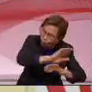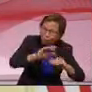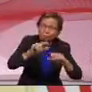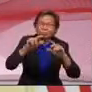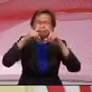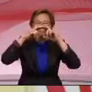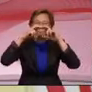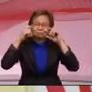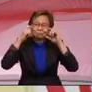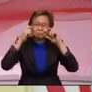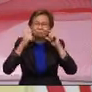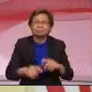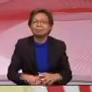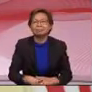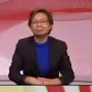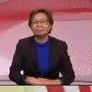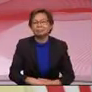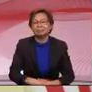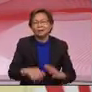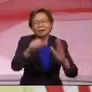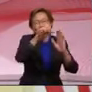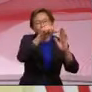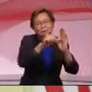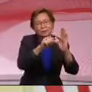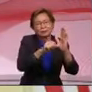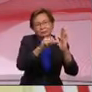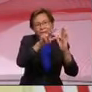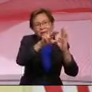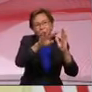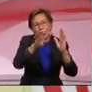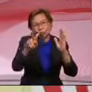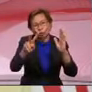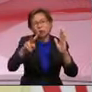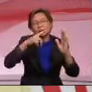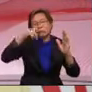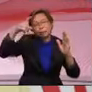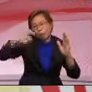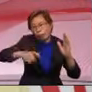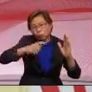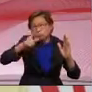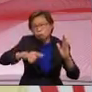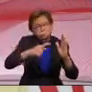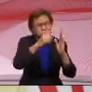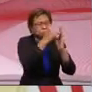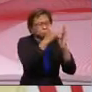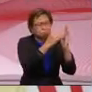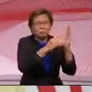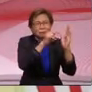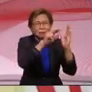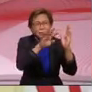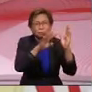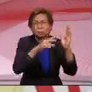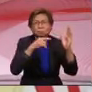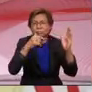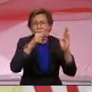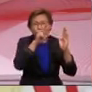muka. Walaupun dari segi Akta 342 tidak mewajibkan kecuali mereka